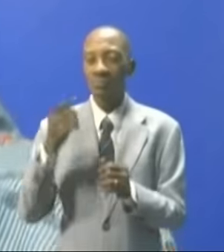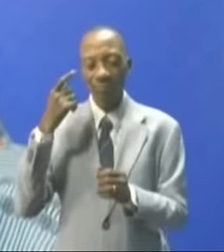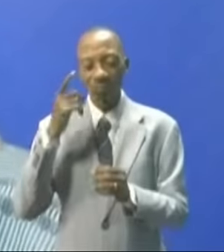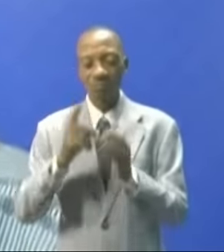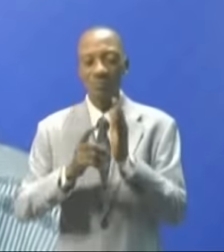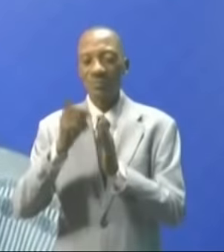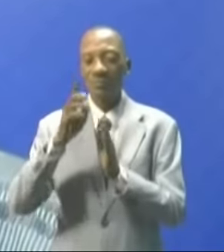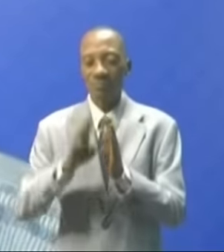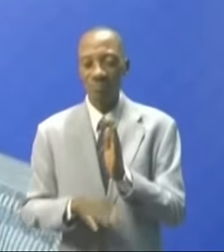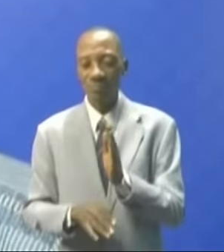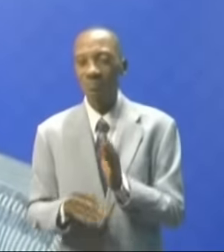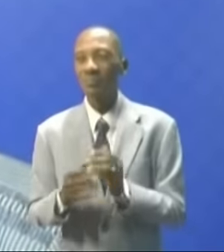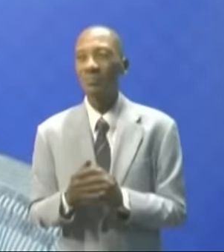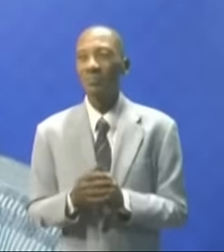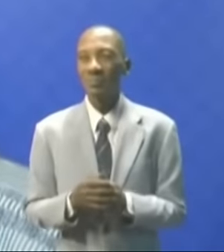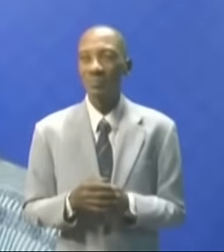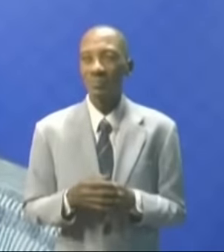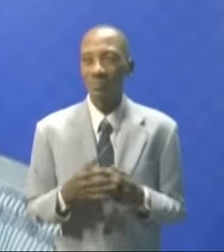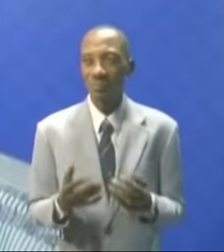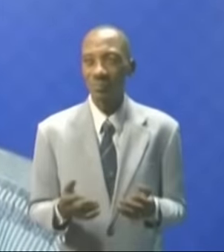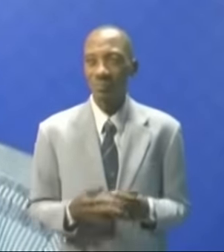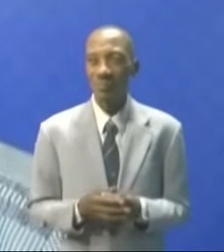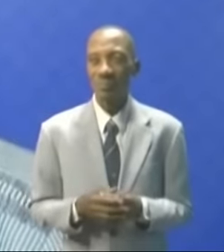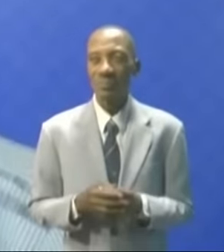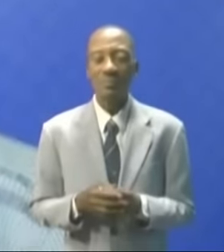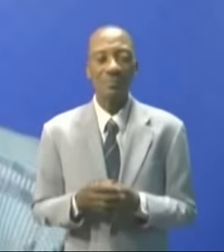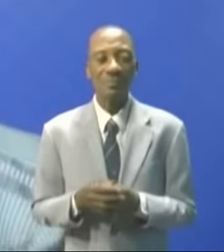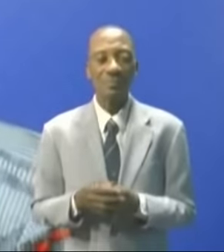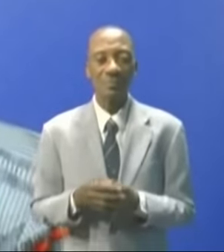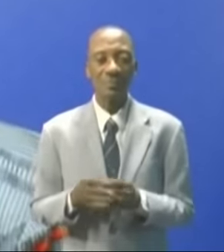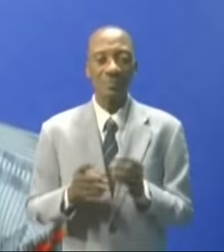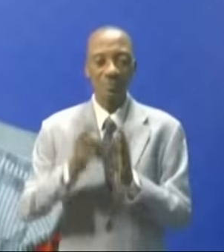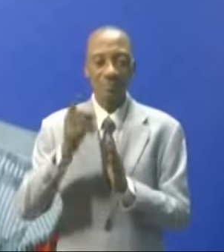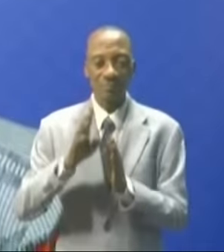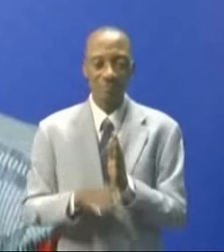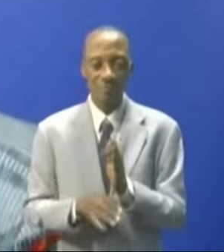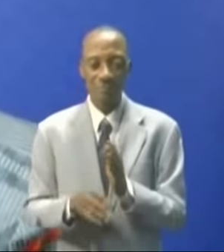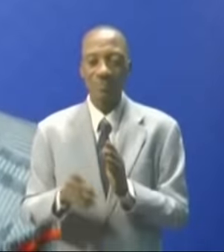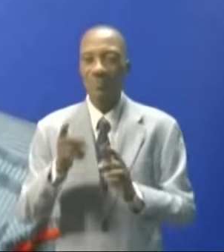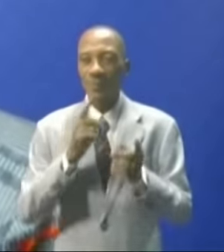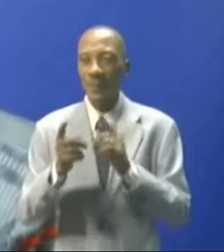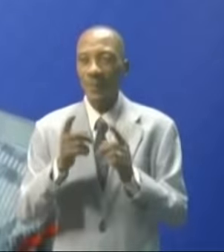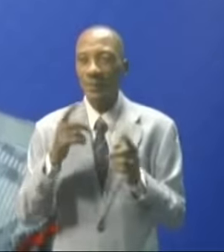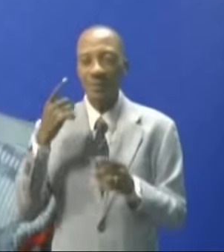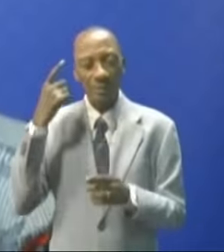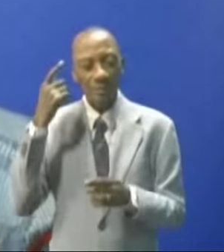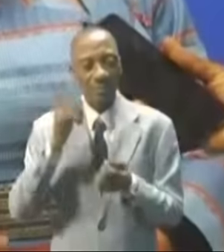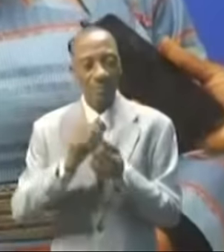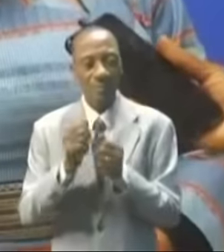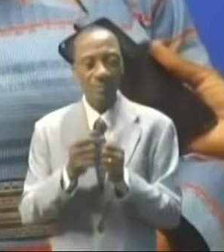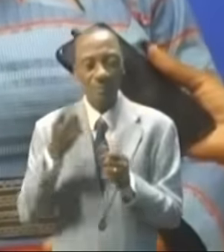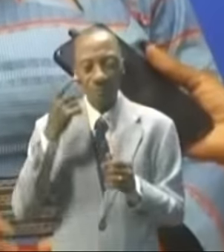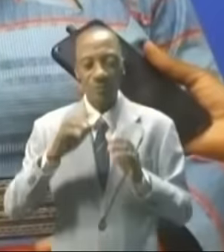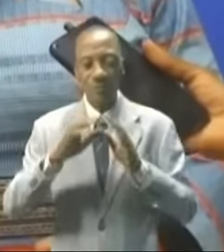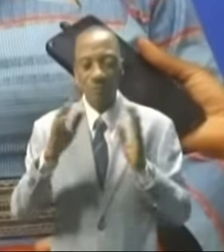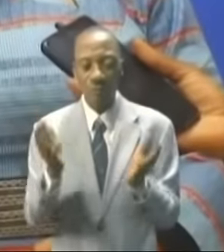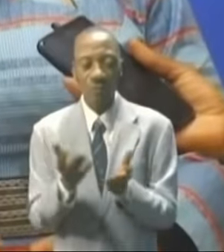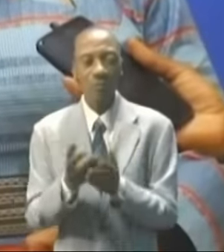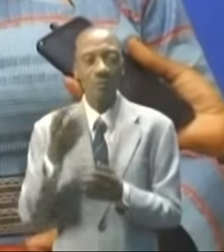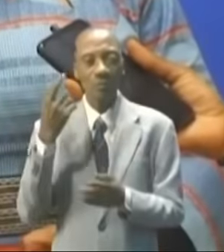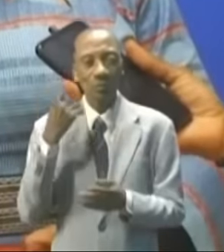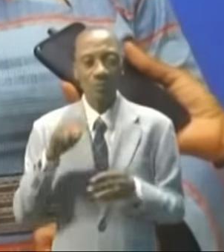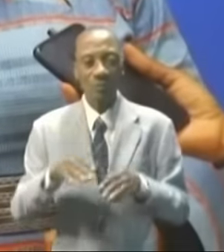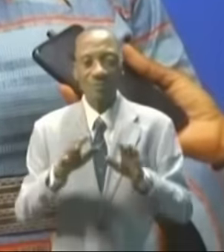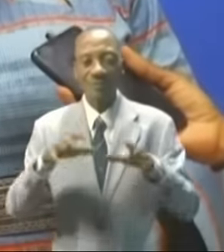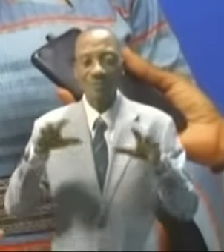en a parlé. Et deuxièmement, parler des questions de la Commission climat du bassin du Congo qui est instituée par les